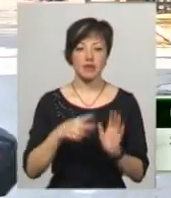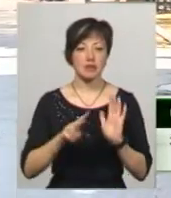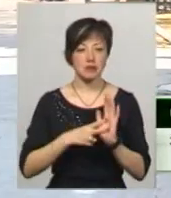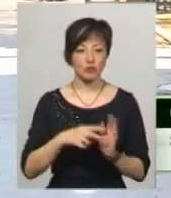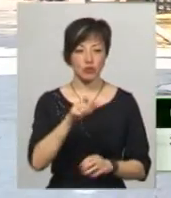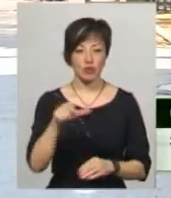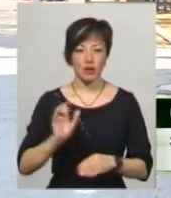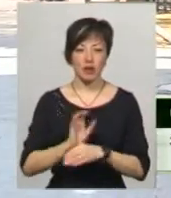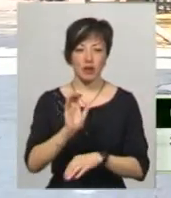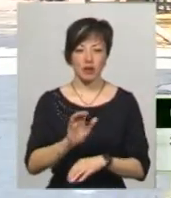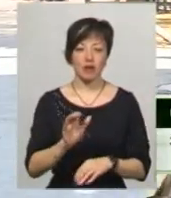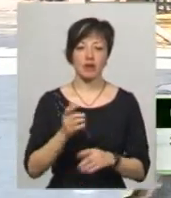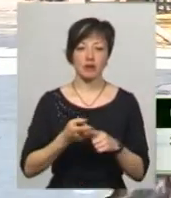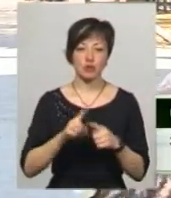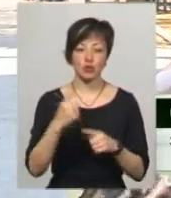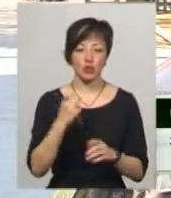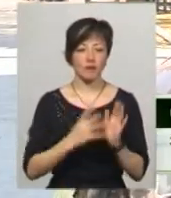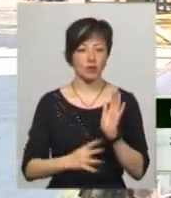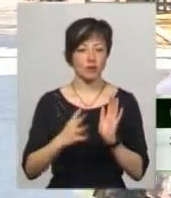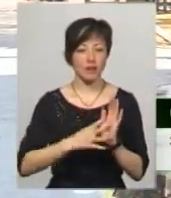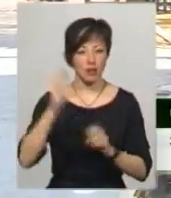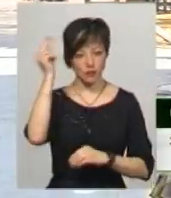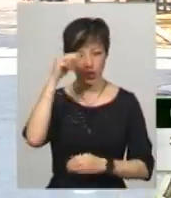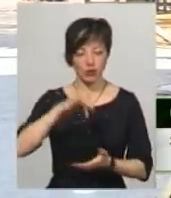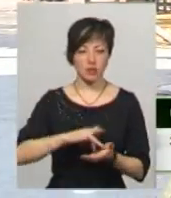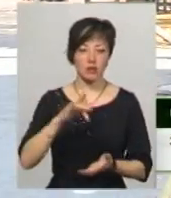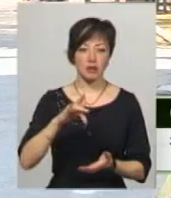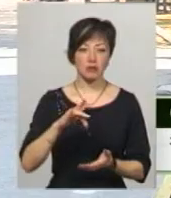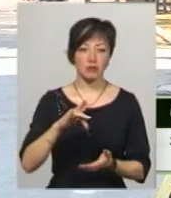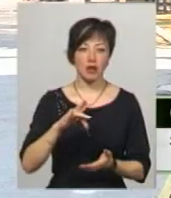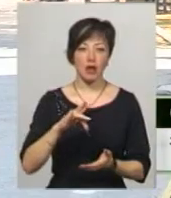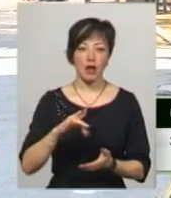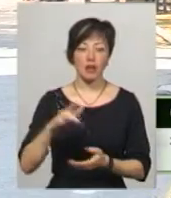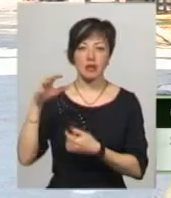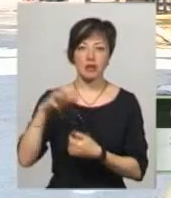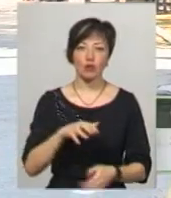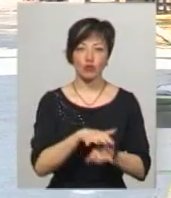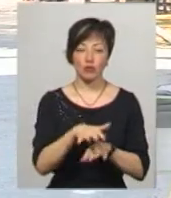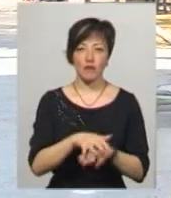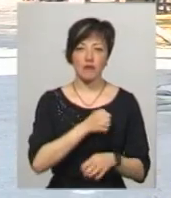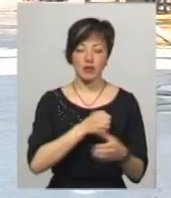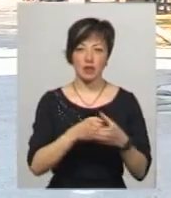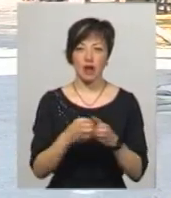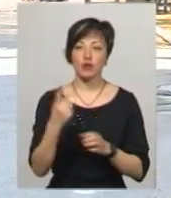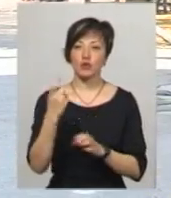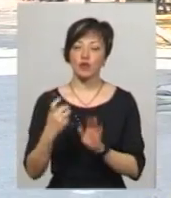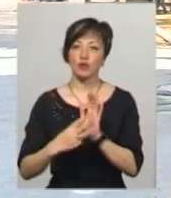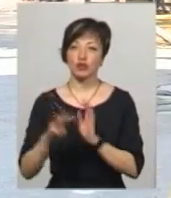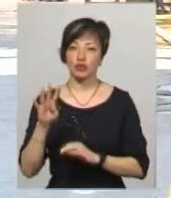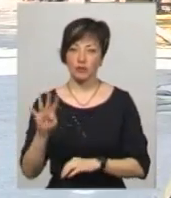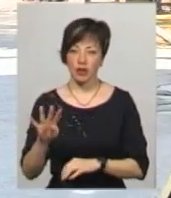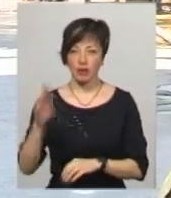чоловік направлені до 199-го навчального центру десантно-штурмових військ, решта направлені до 184-го навчального центру